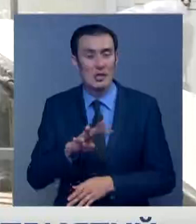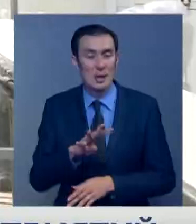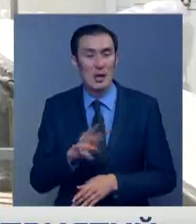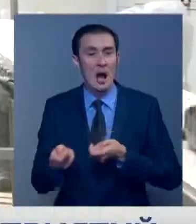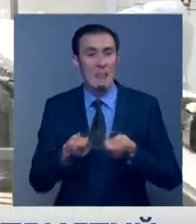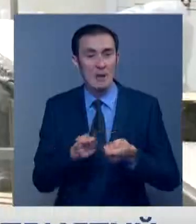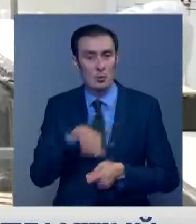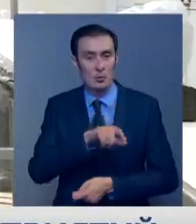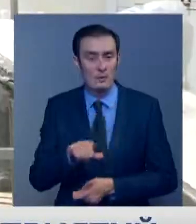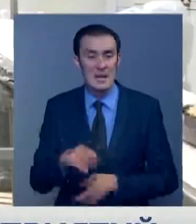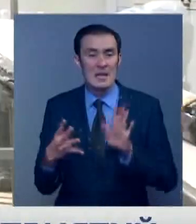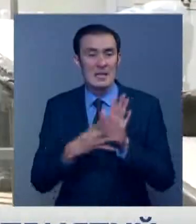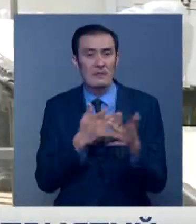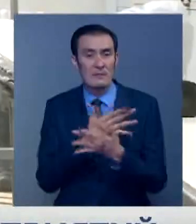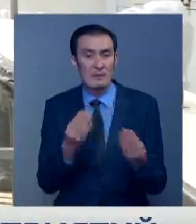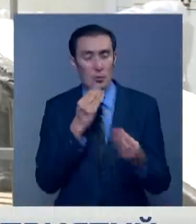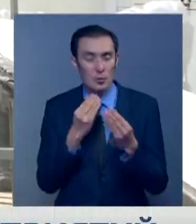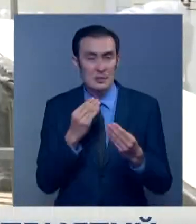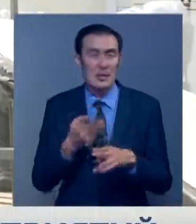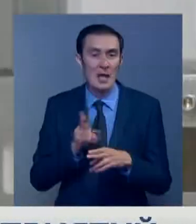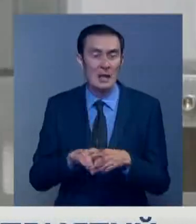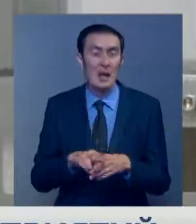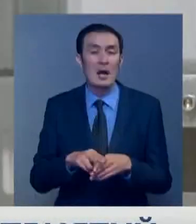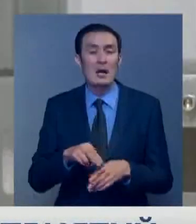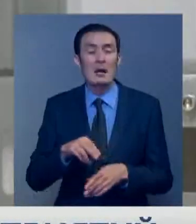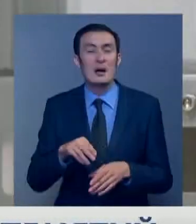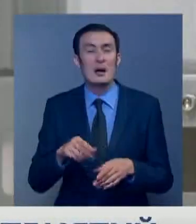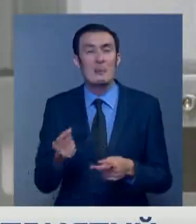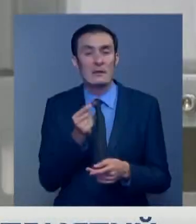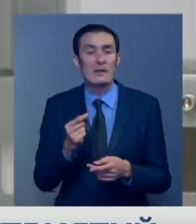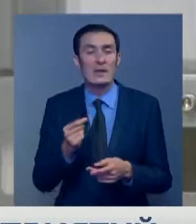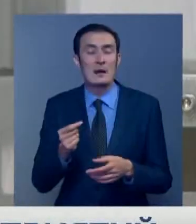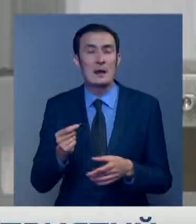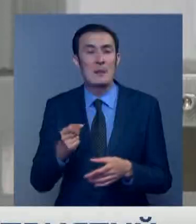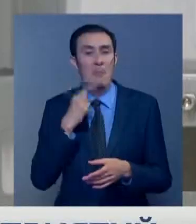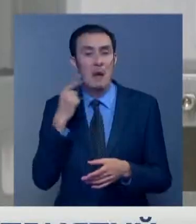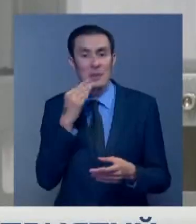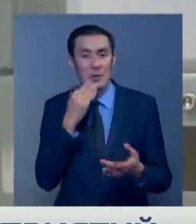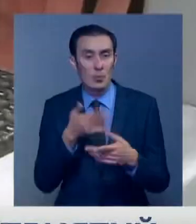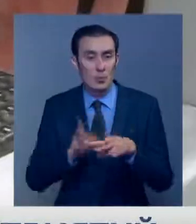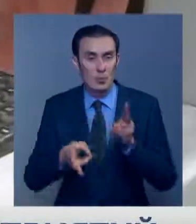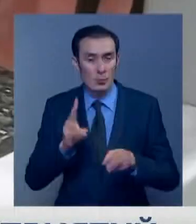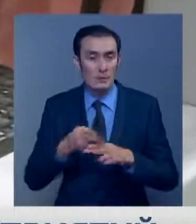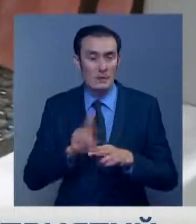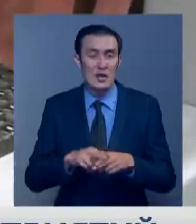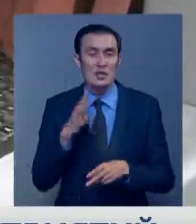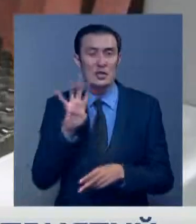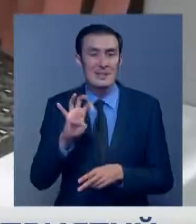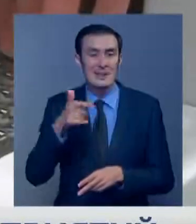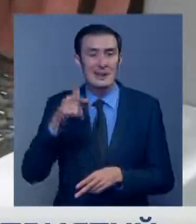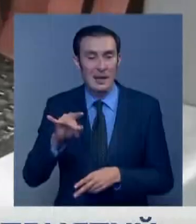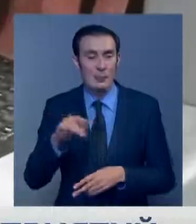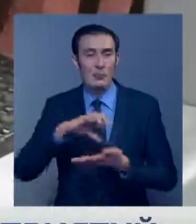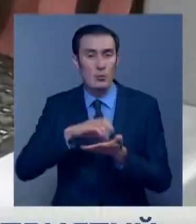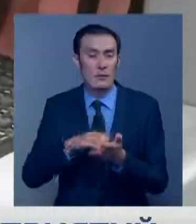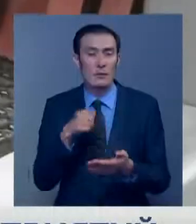Предприятие производит 9 видов продукции. Это в основном хлопья злаковых культур и манная крупа. Выпускается товар в упаковках от 400 граммов до